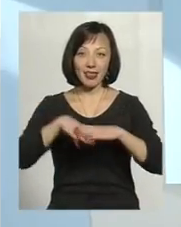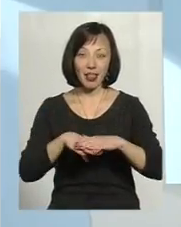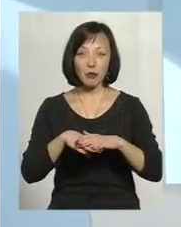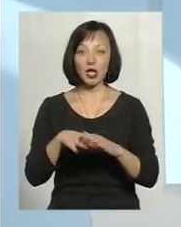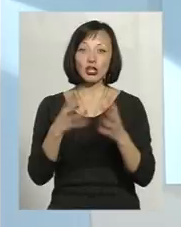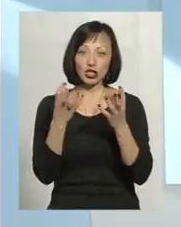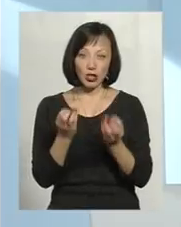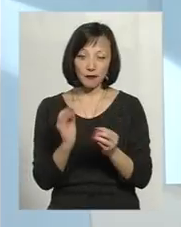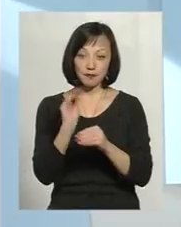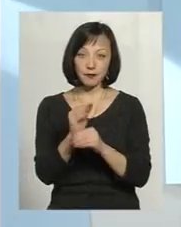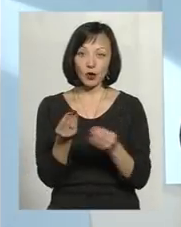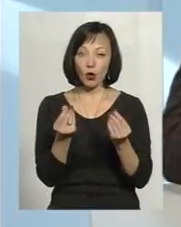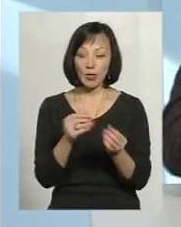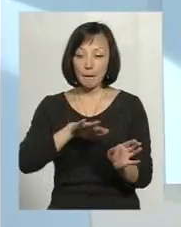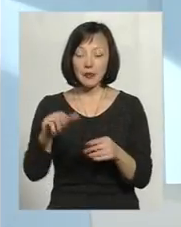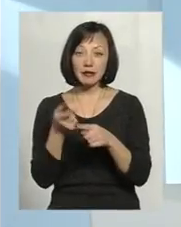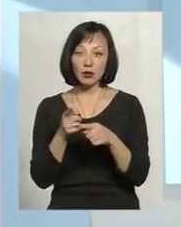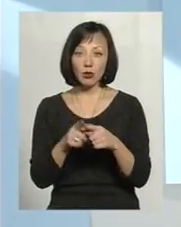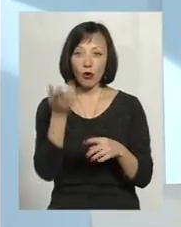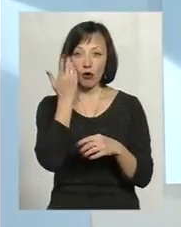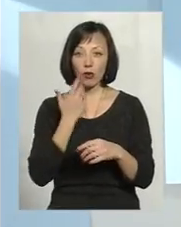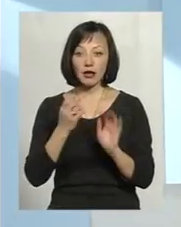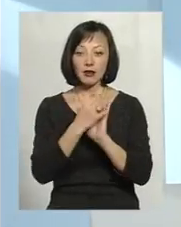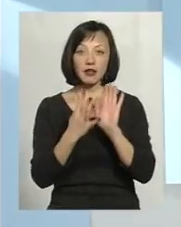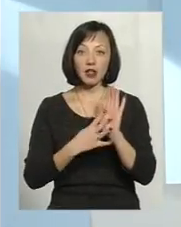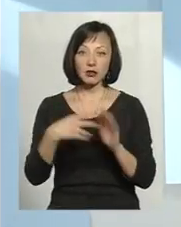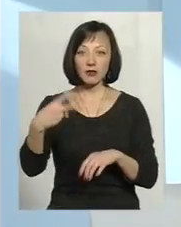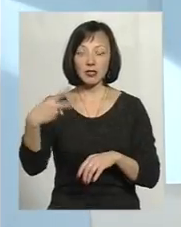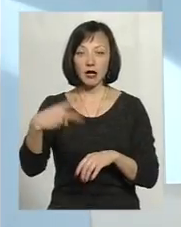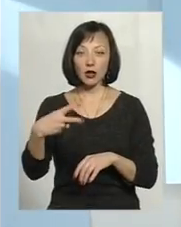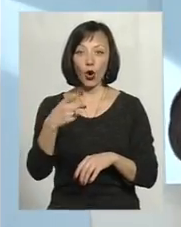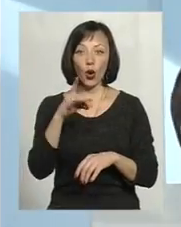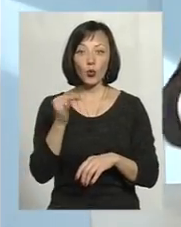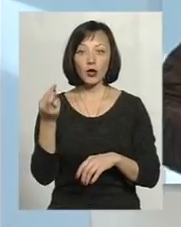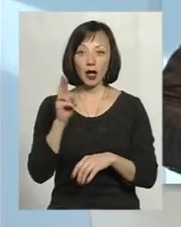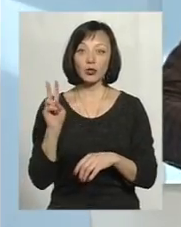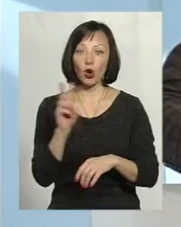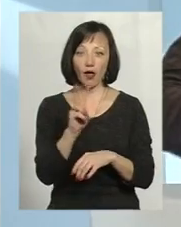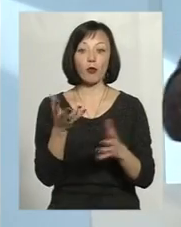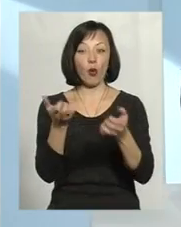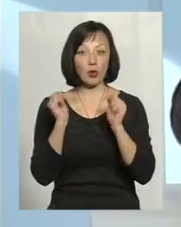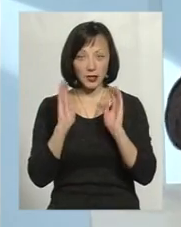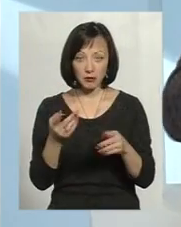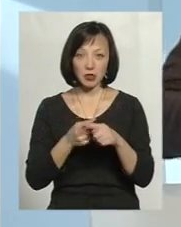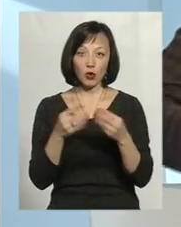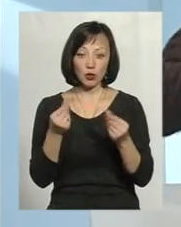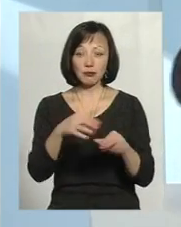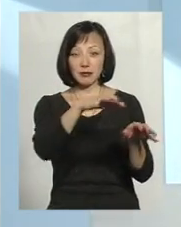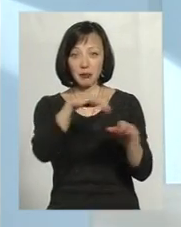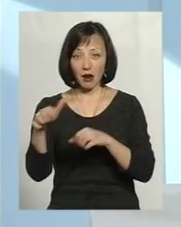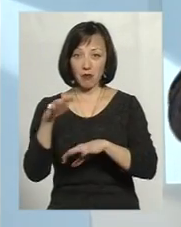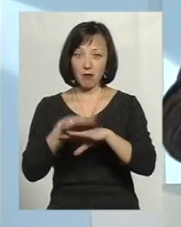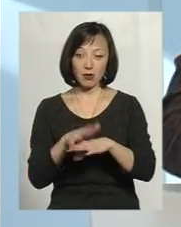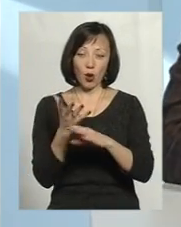приносять ще кошти. Після того, як ми 19-го, дасть Бог, 20 грудня тролейбуси отримуємо, ми ці кошти знімаємо